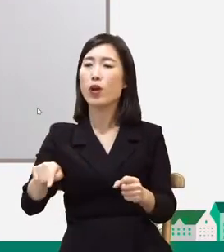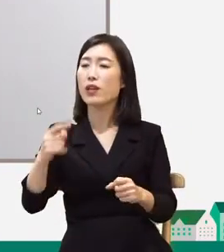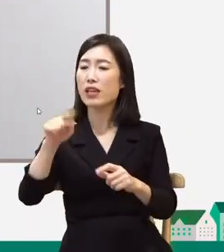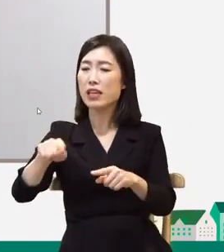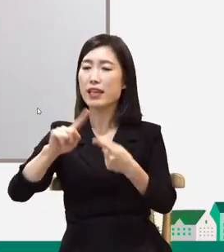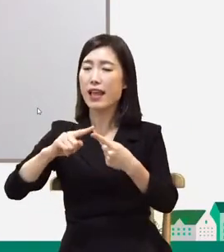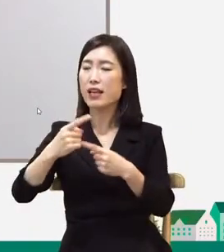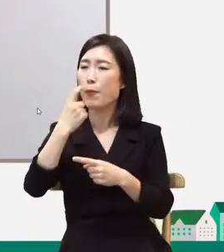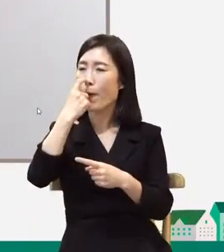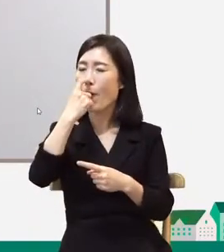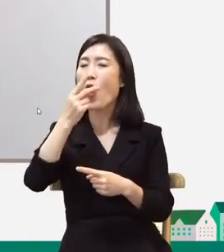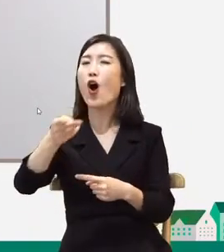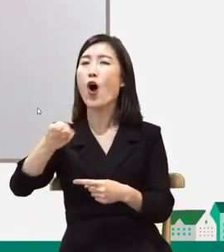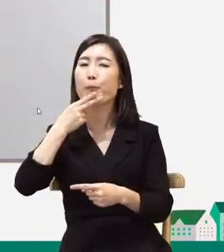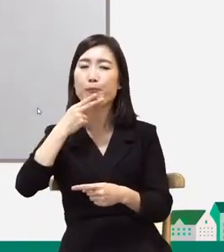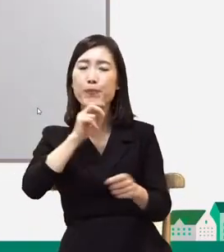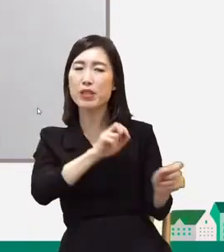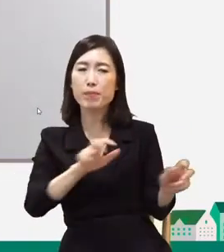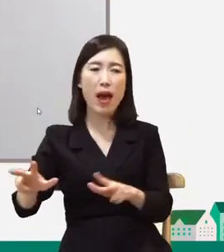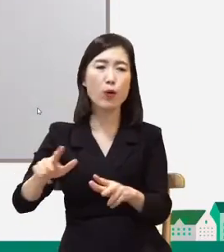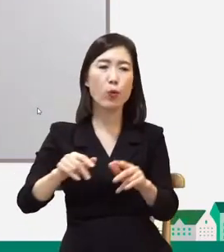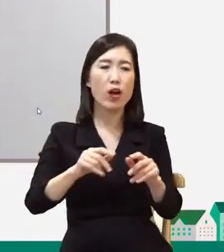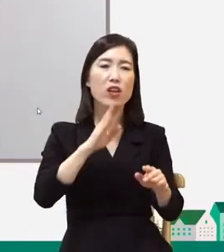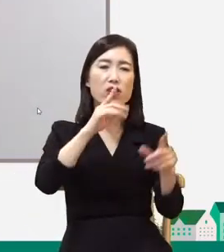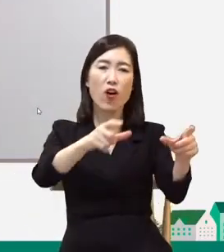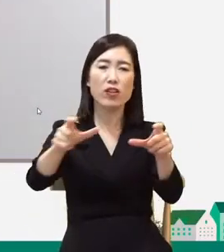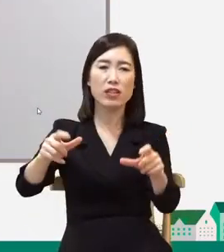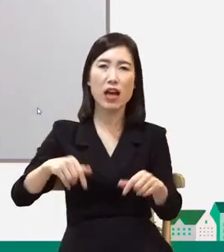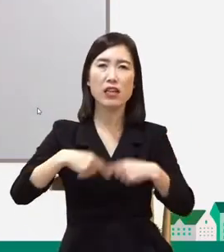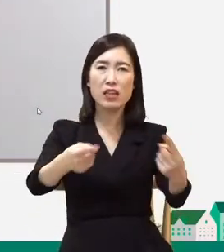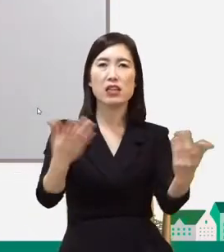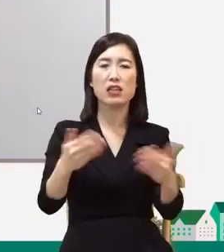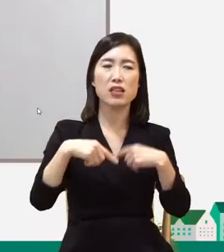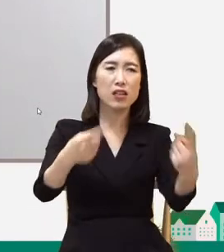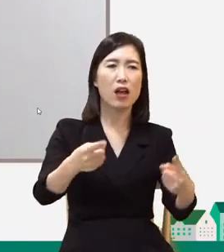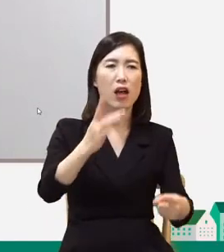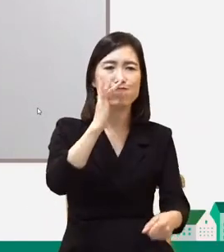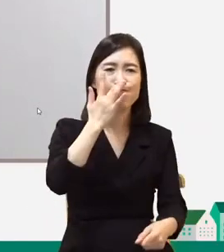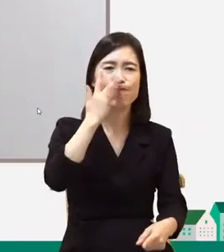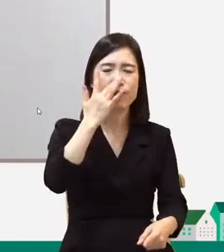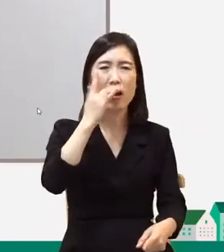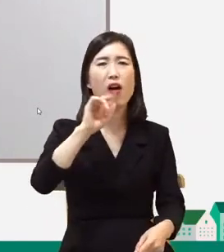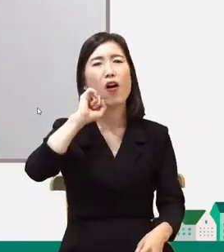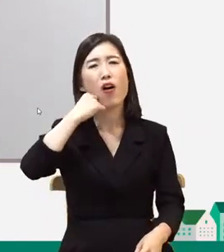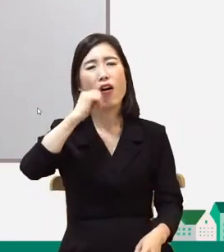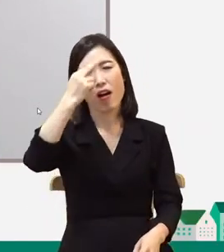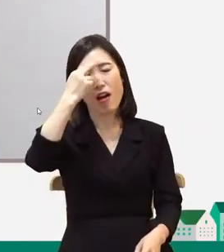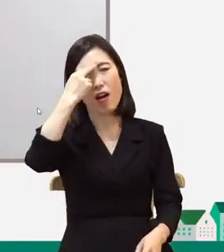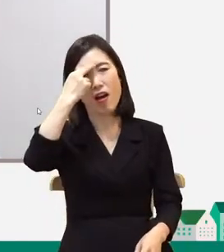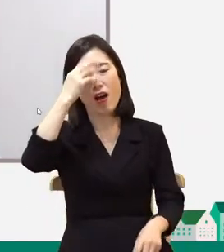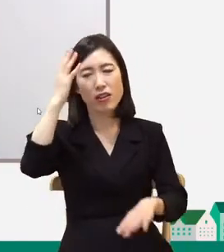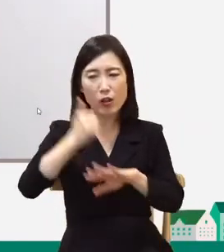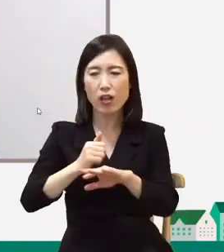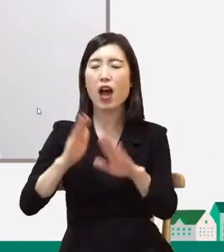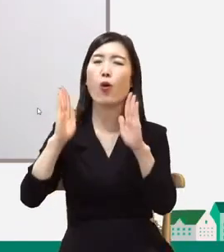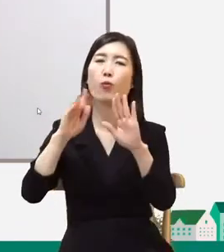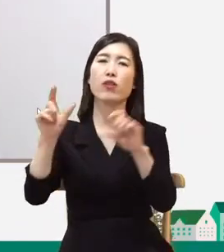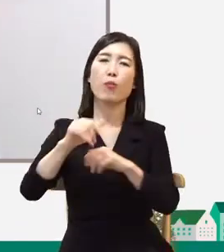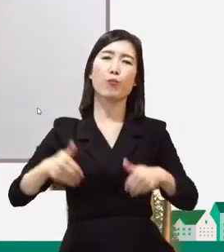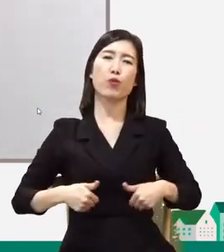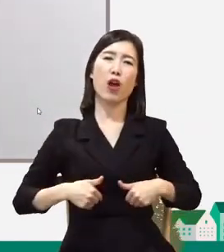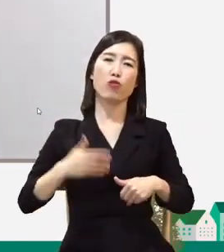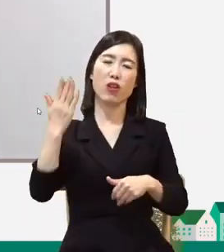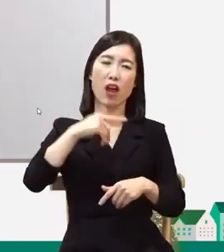투입되면 이런 것들이 결국은 사회복지사들의 소진으로 오지 않을까 그리고 지금